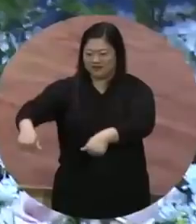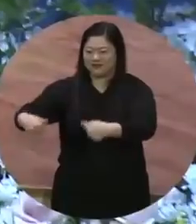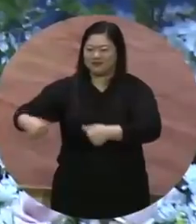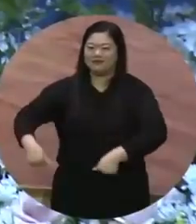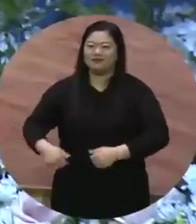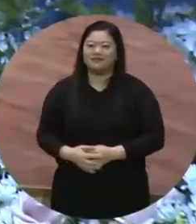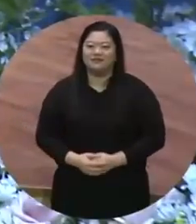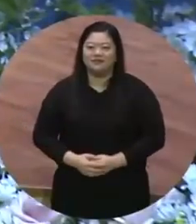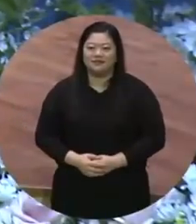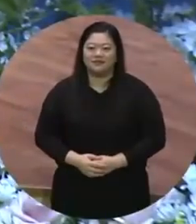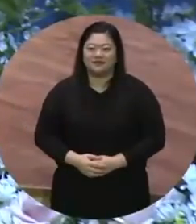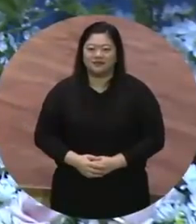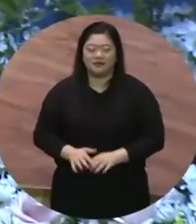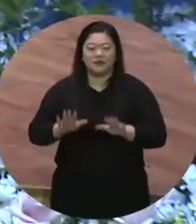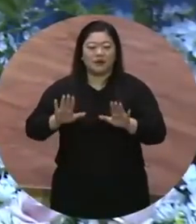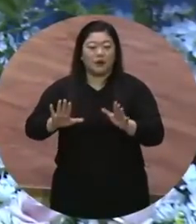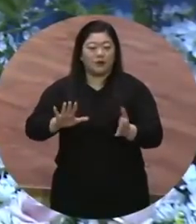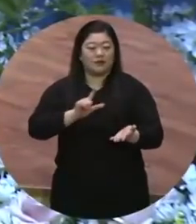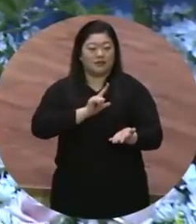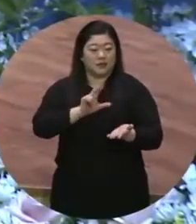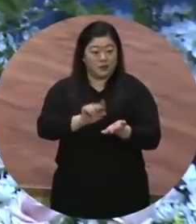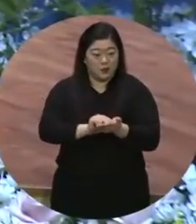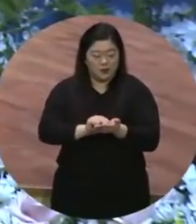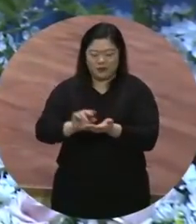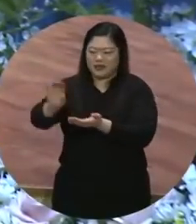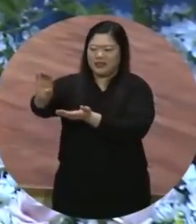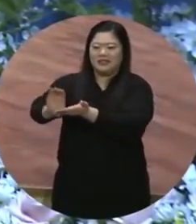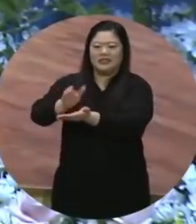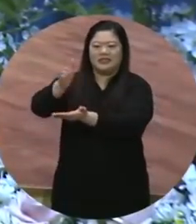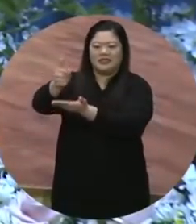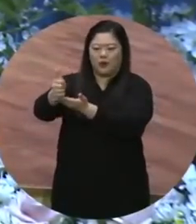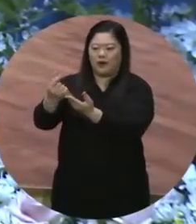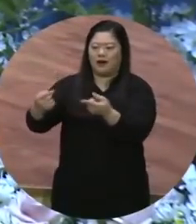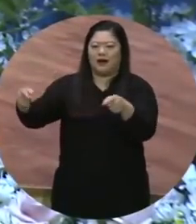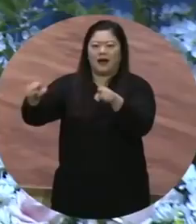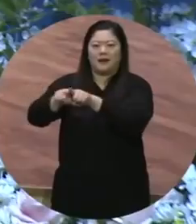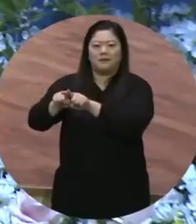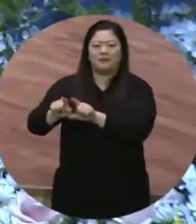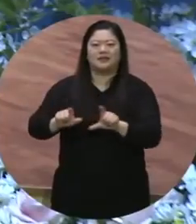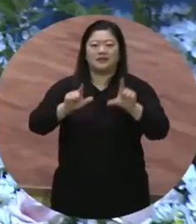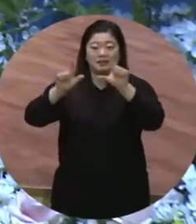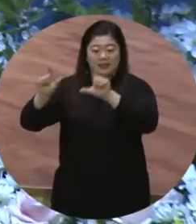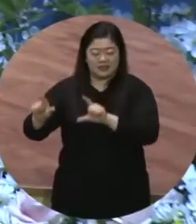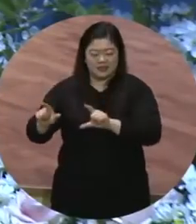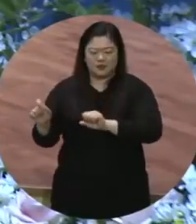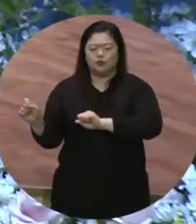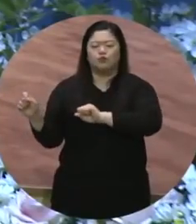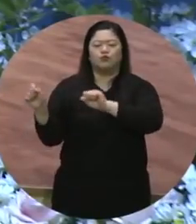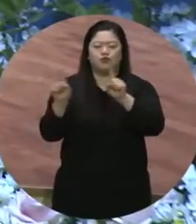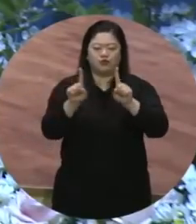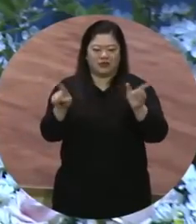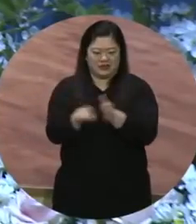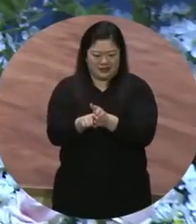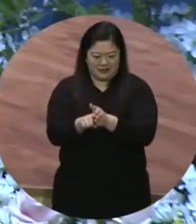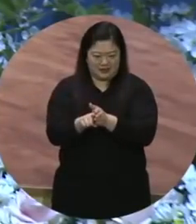이걸 말씀 가지고 그리스도와 함께 사는 부활신앙이란 제목으로 말씀을